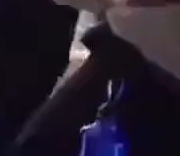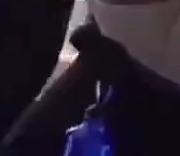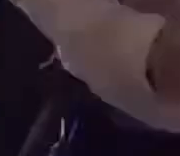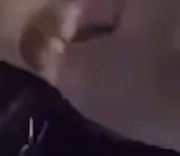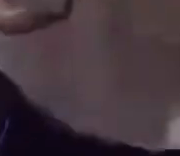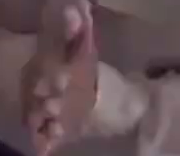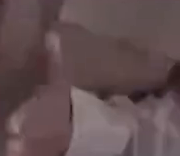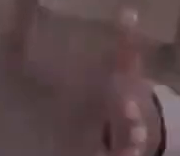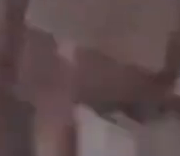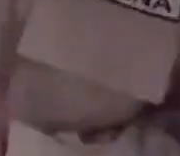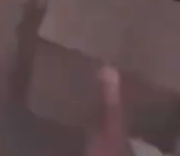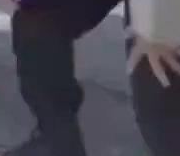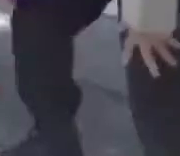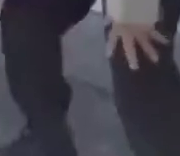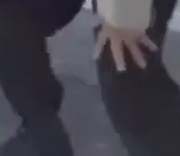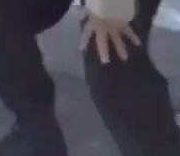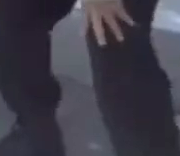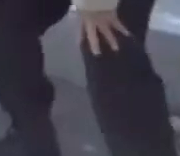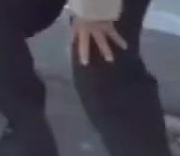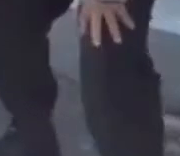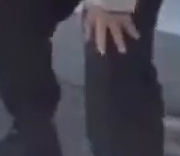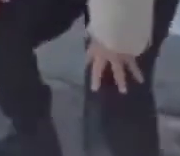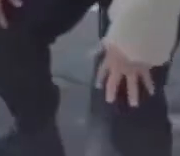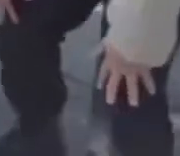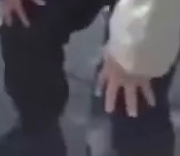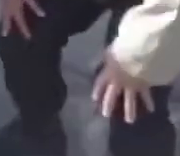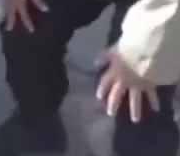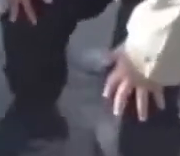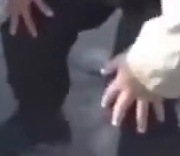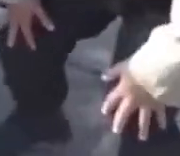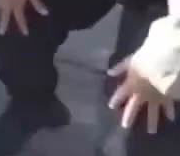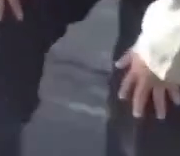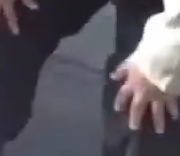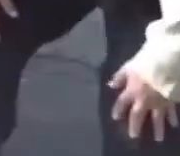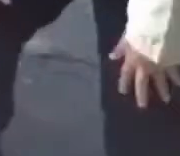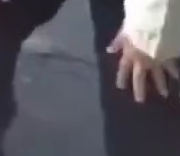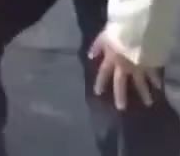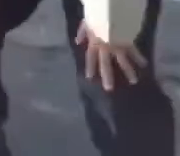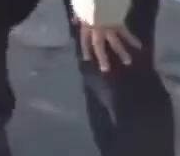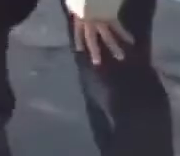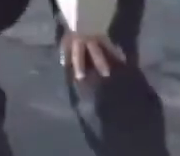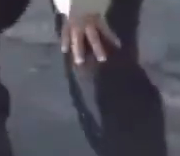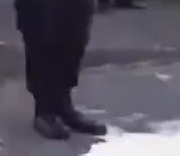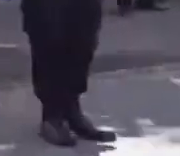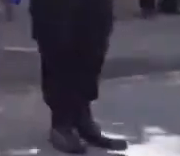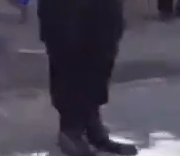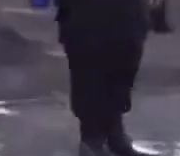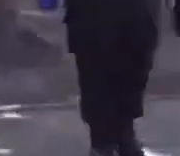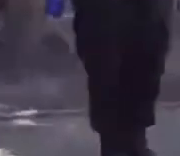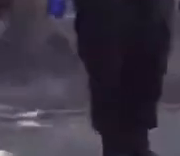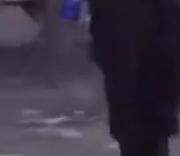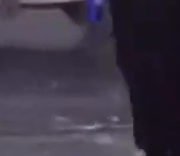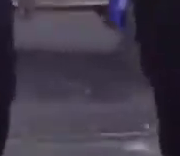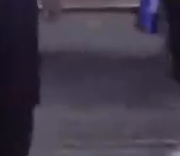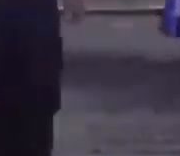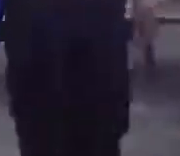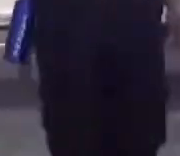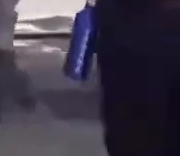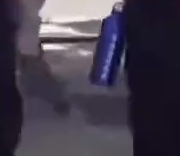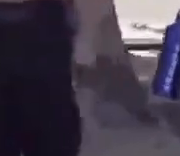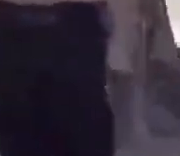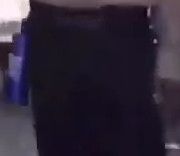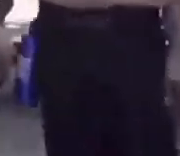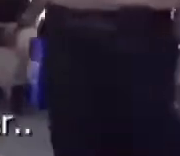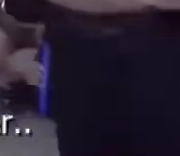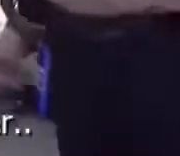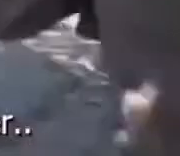A anggota Tagana yang tersebar sampai ke